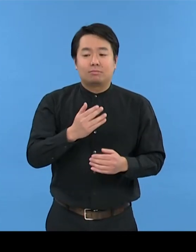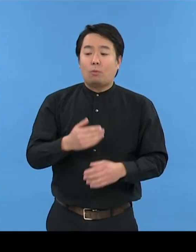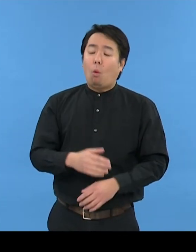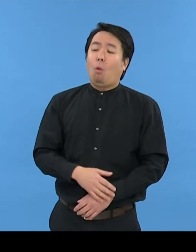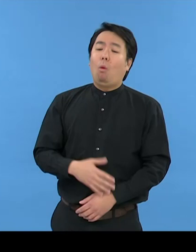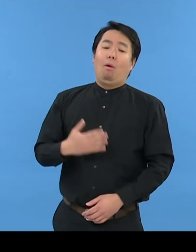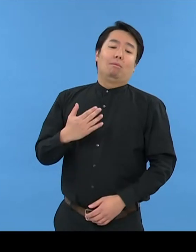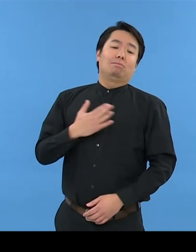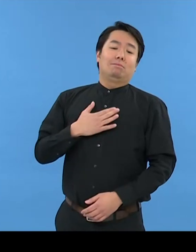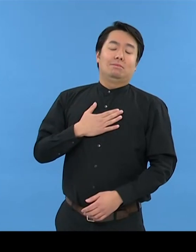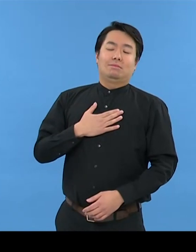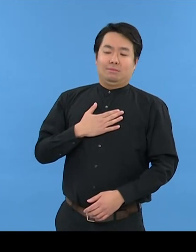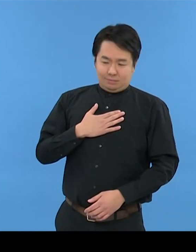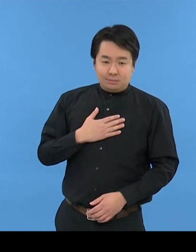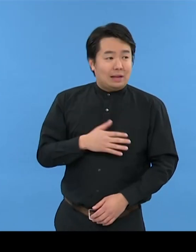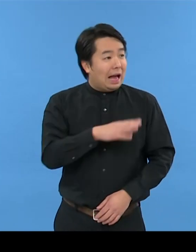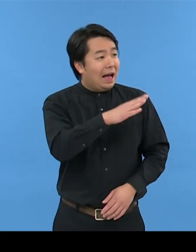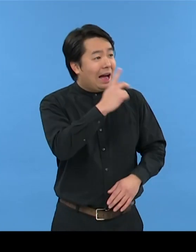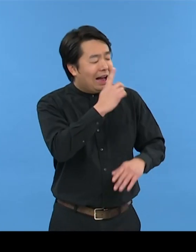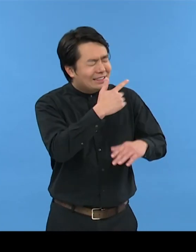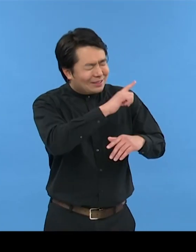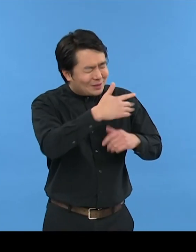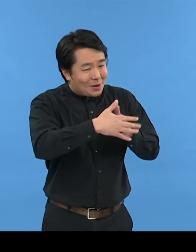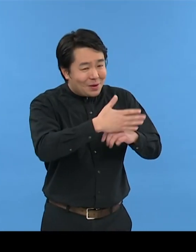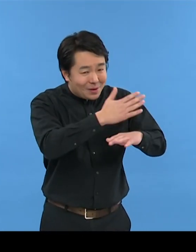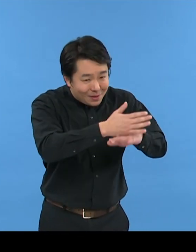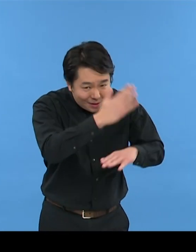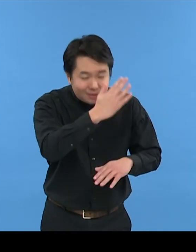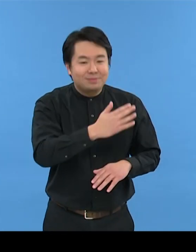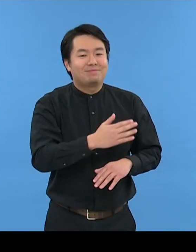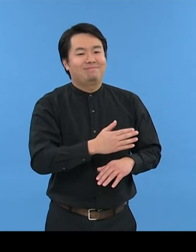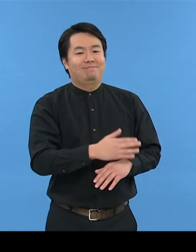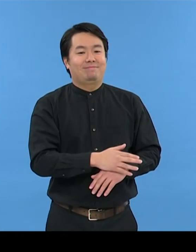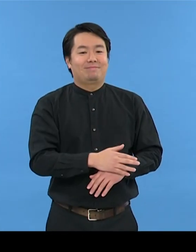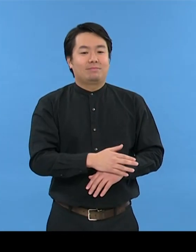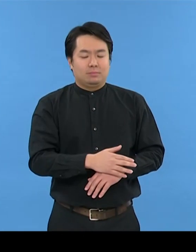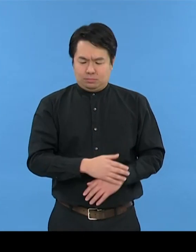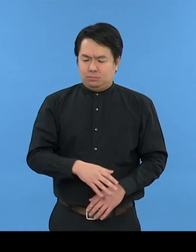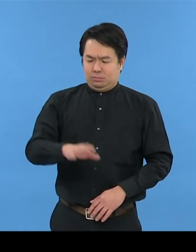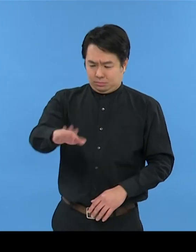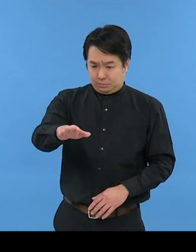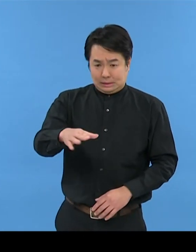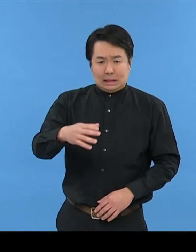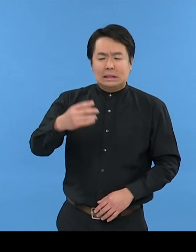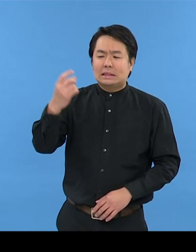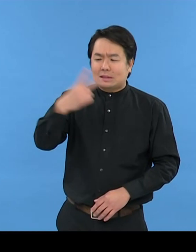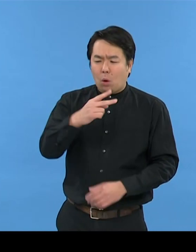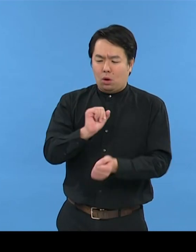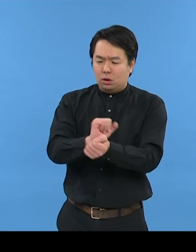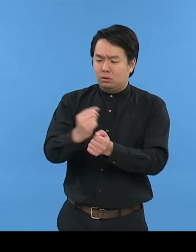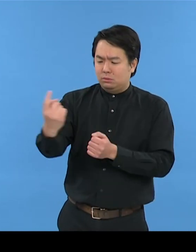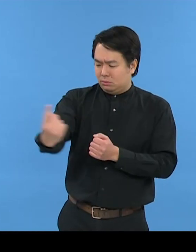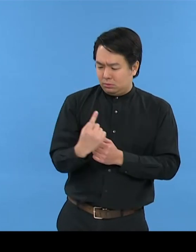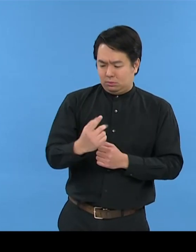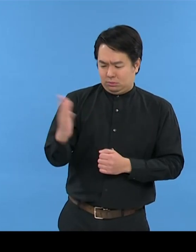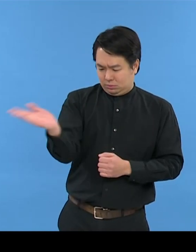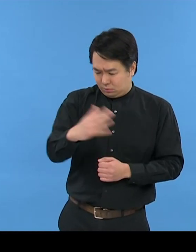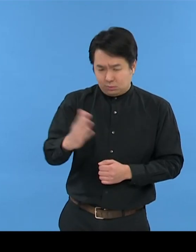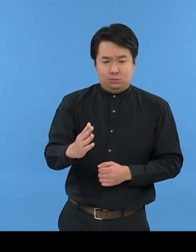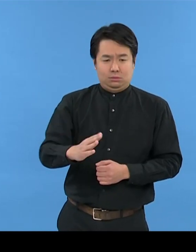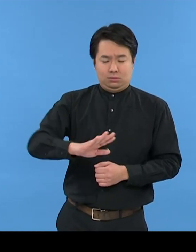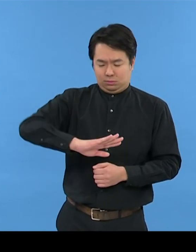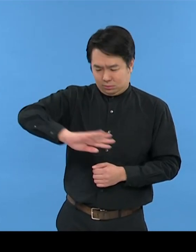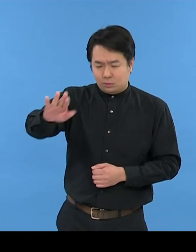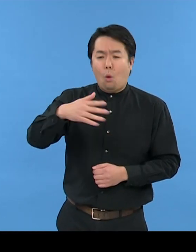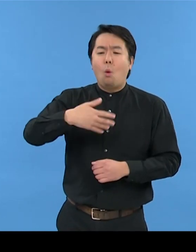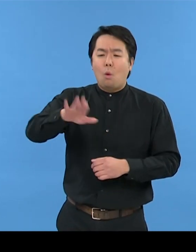先生って言ってきたのには僕わかった先生おいただきましたありがとうございます」ってとかああそうだな俺ともう二度と会わない